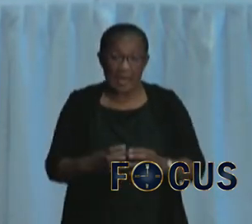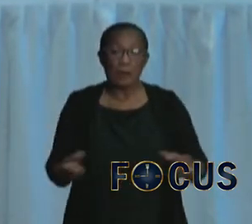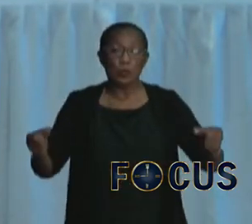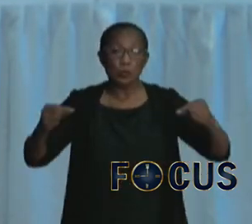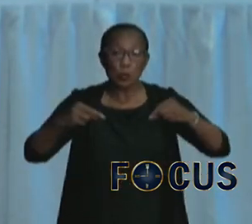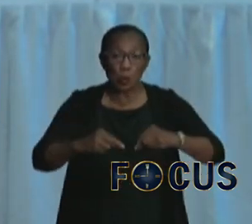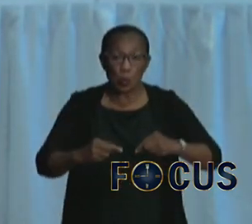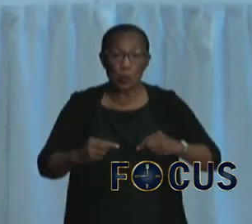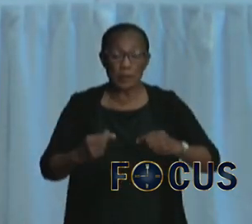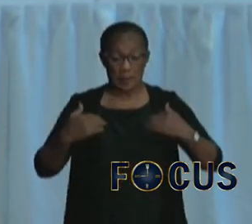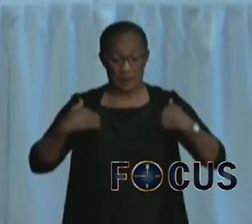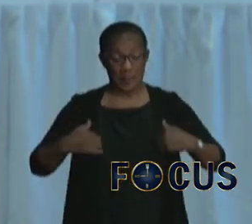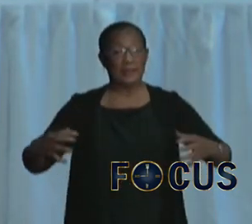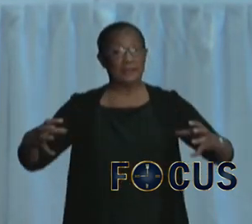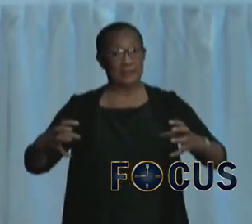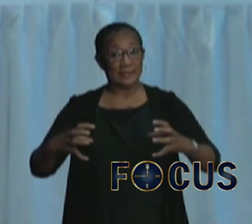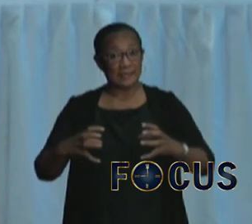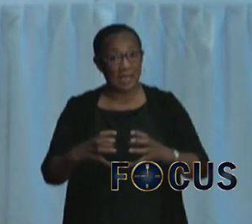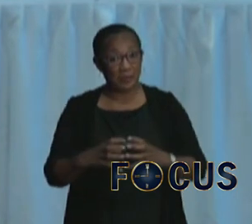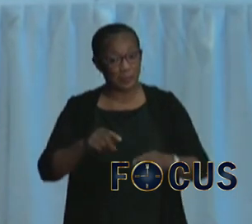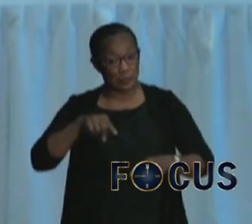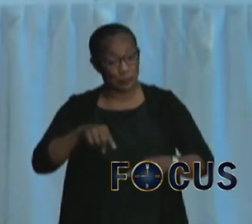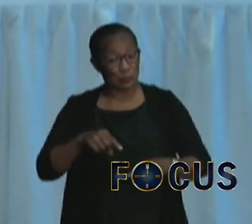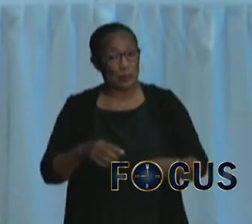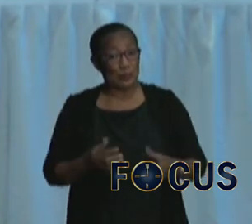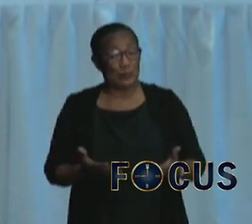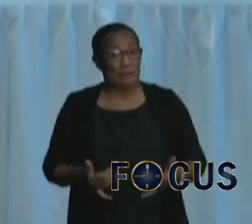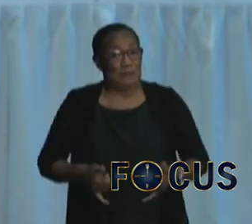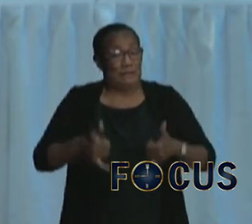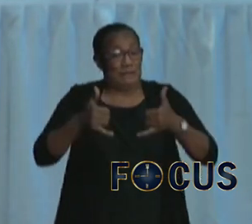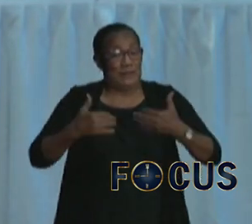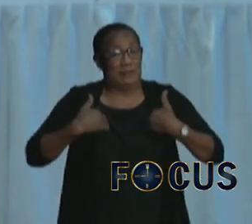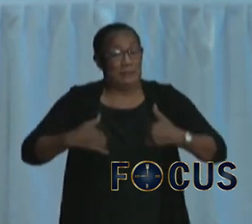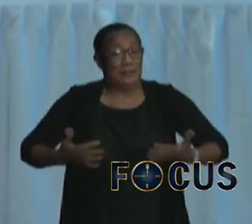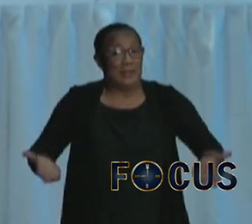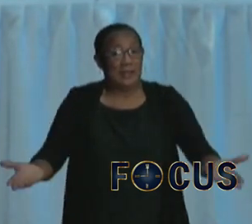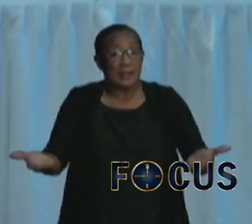zijn ontzettende fuelers, ontzettende